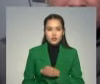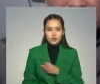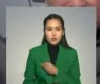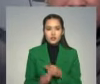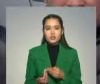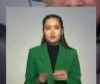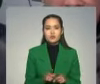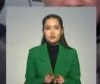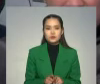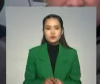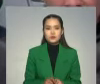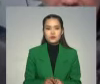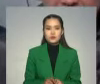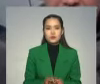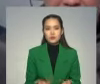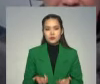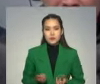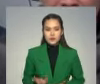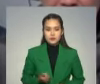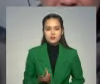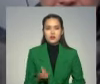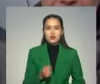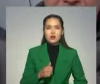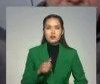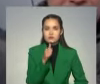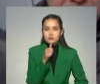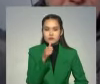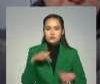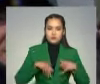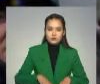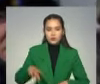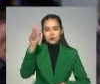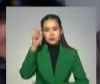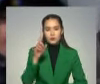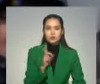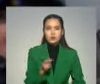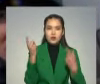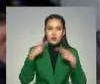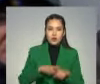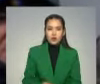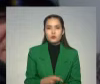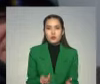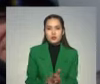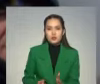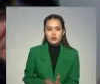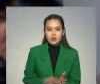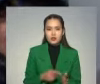наши желания, там где-то принимаются, где-то не принимаются. Но это правительственный вопрос. Конструкторам я же говорю, что где-то